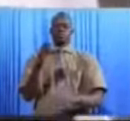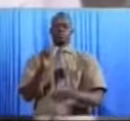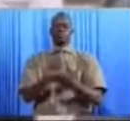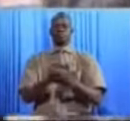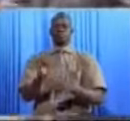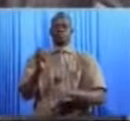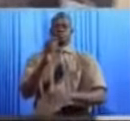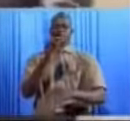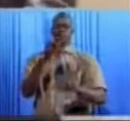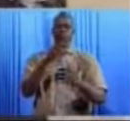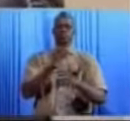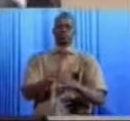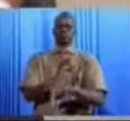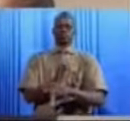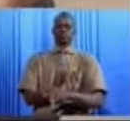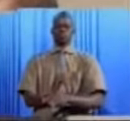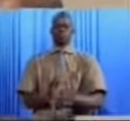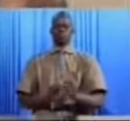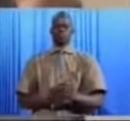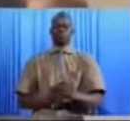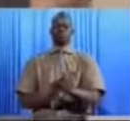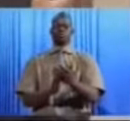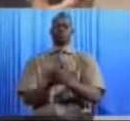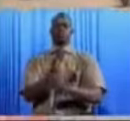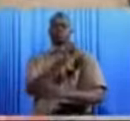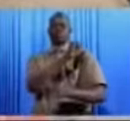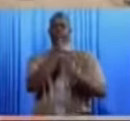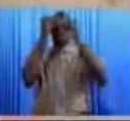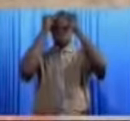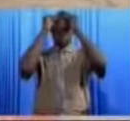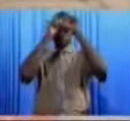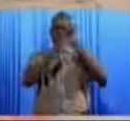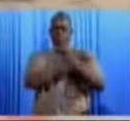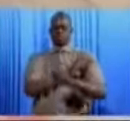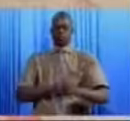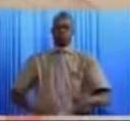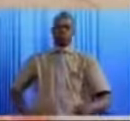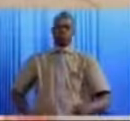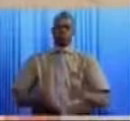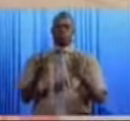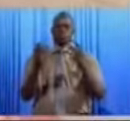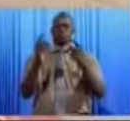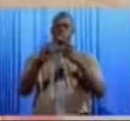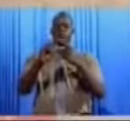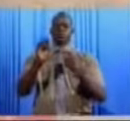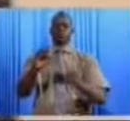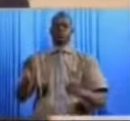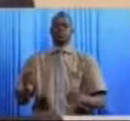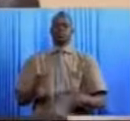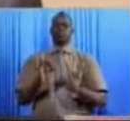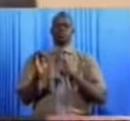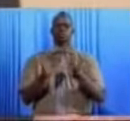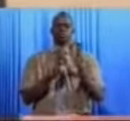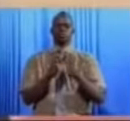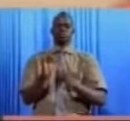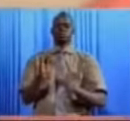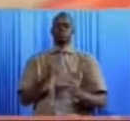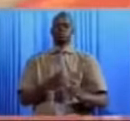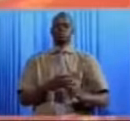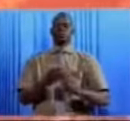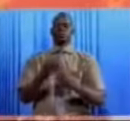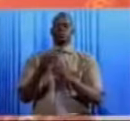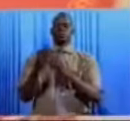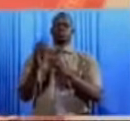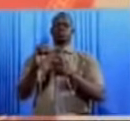conduite par son président guillaume soro dont la présence à ouagadougou traduit l'excellence des relations entre les